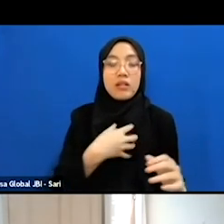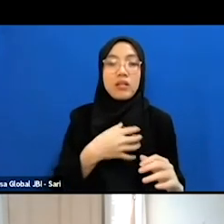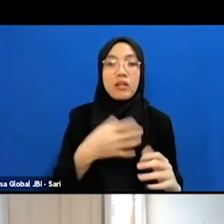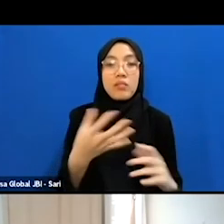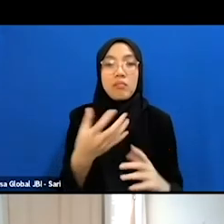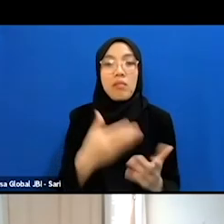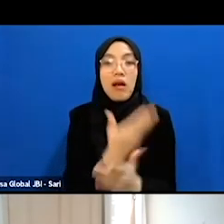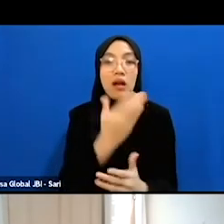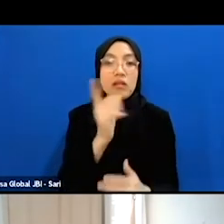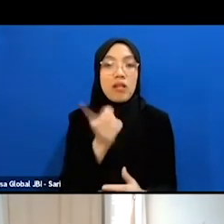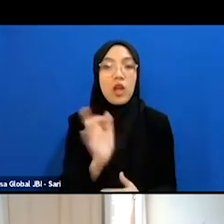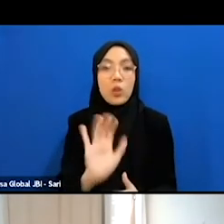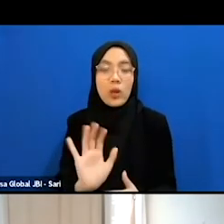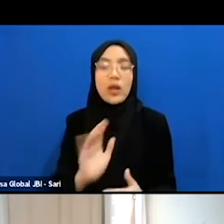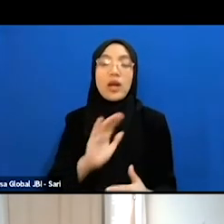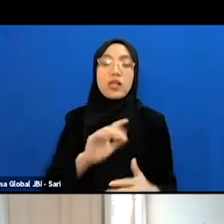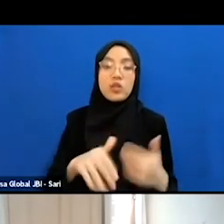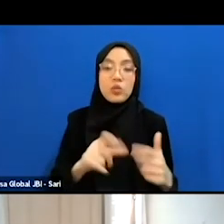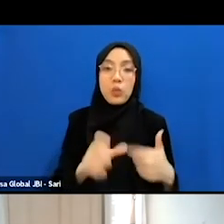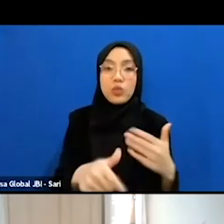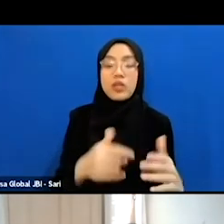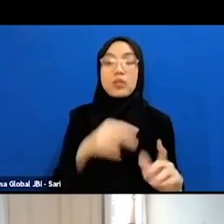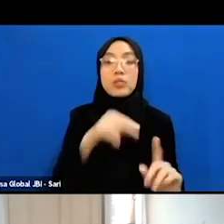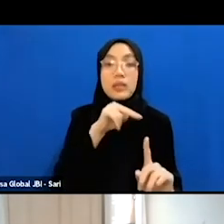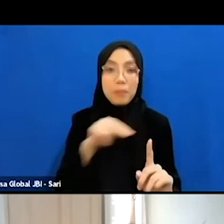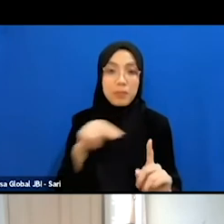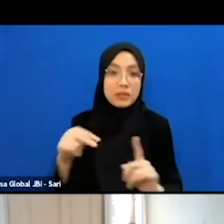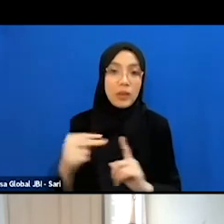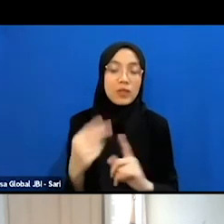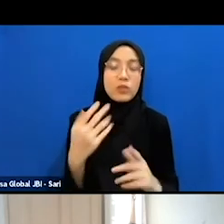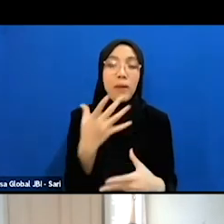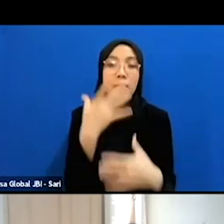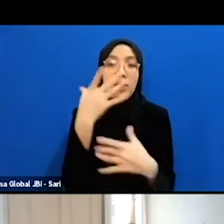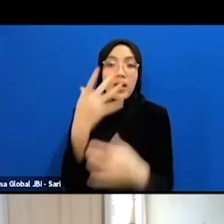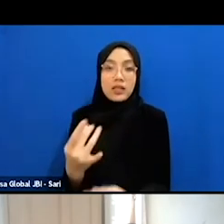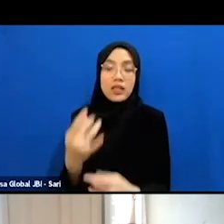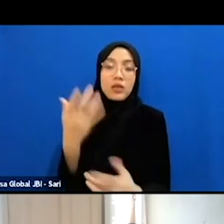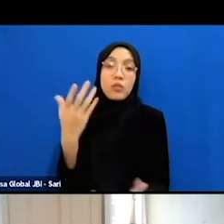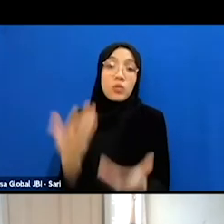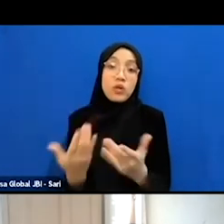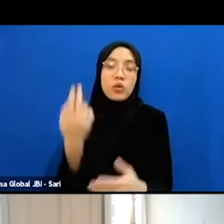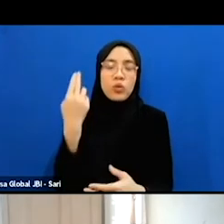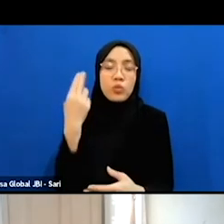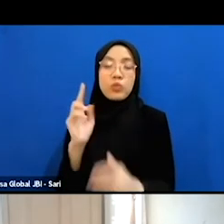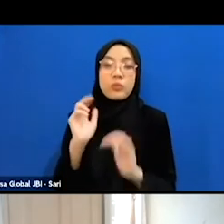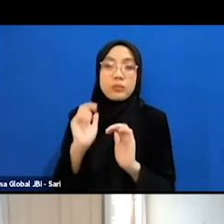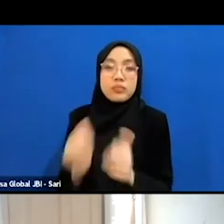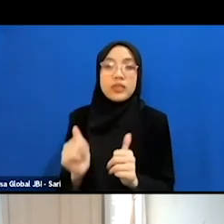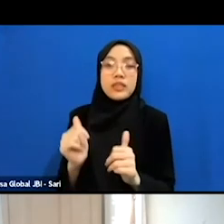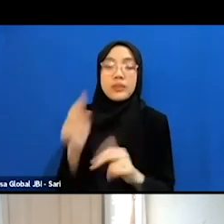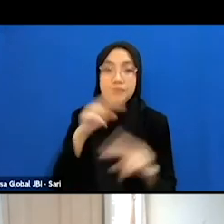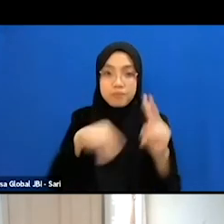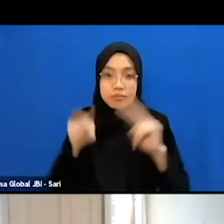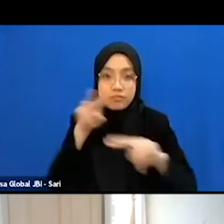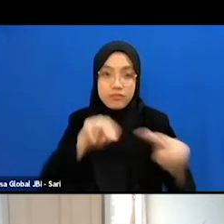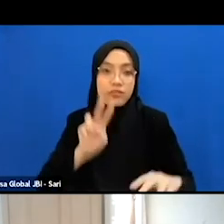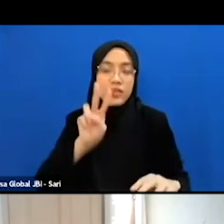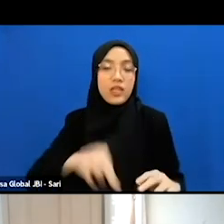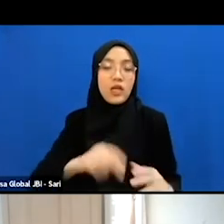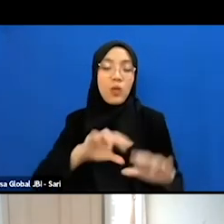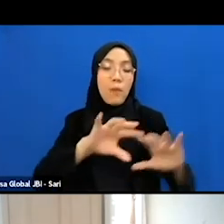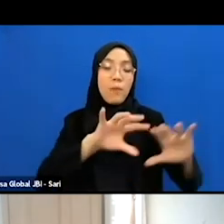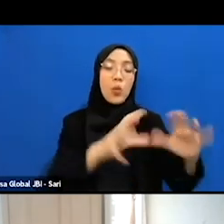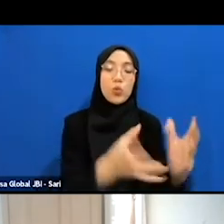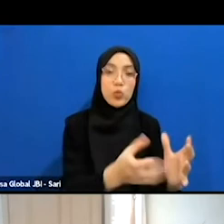tidak segera itu juga bisa menjadi perspektif yang menarik juga misalnya untuk untuk untuk dilihat bahwa